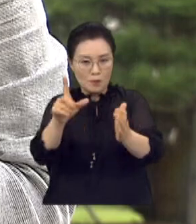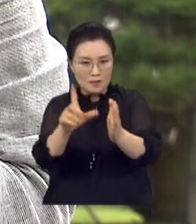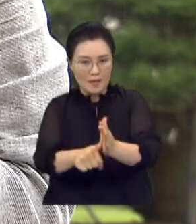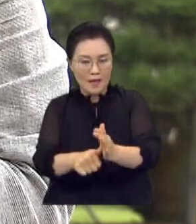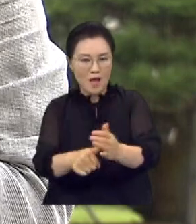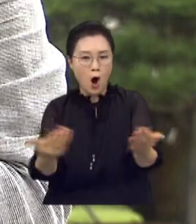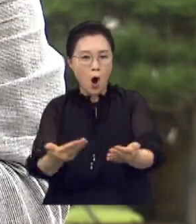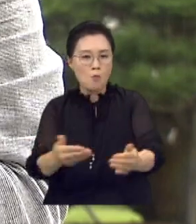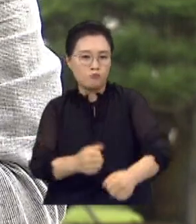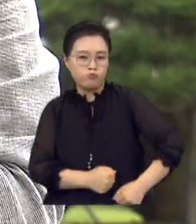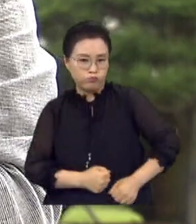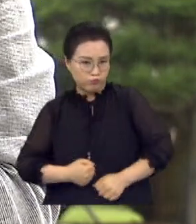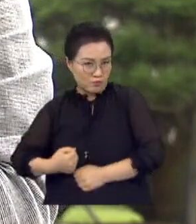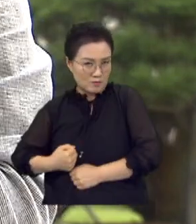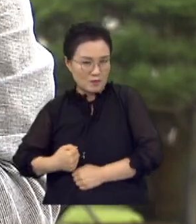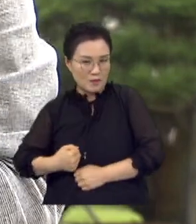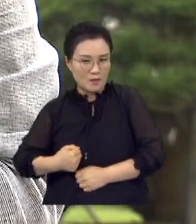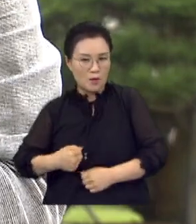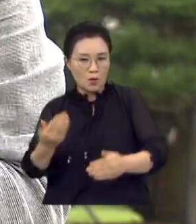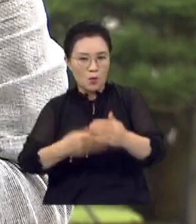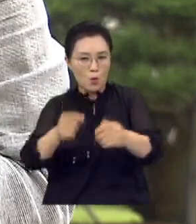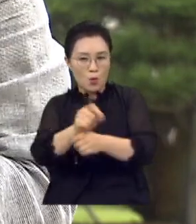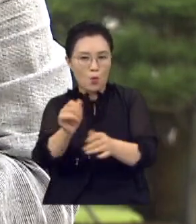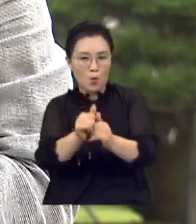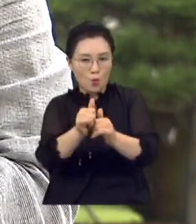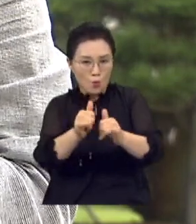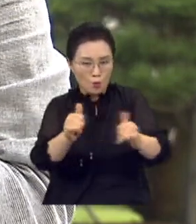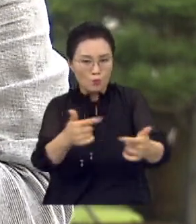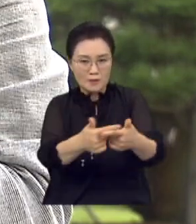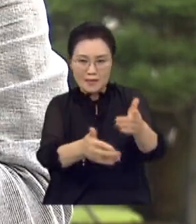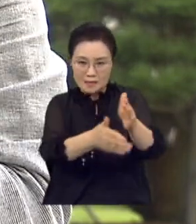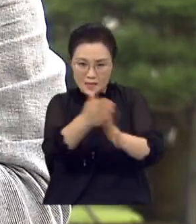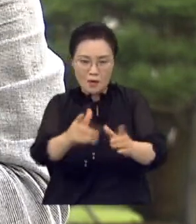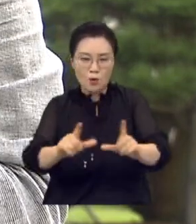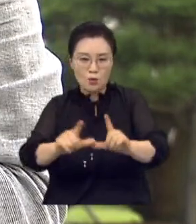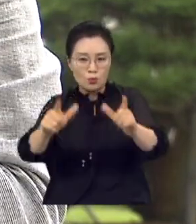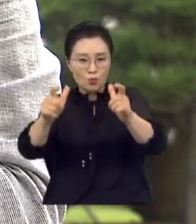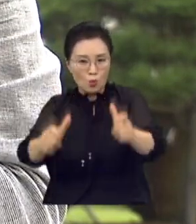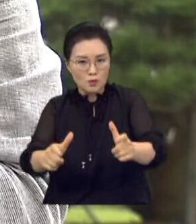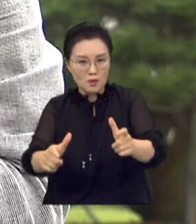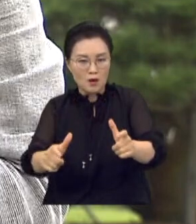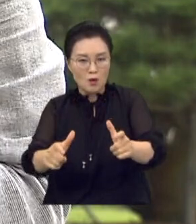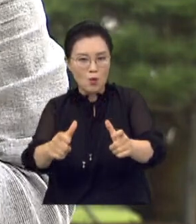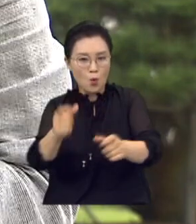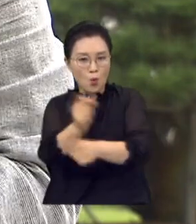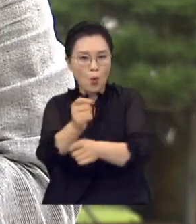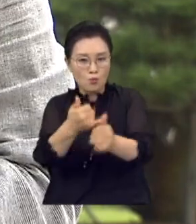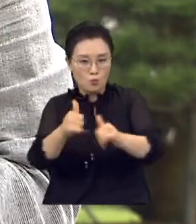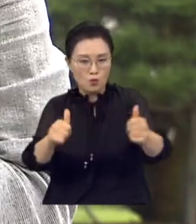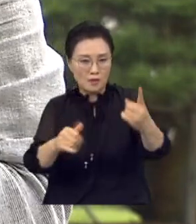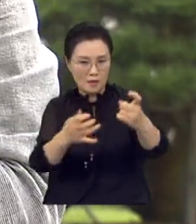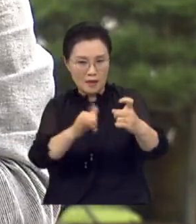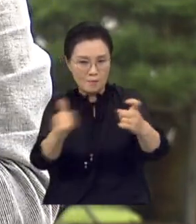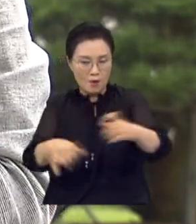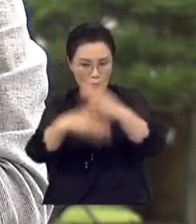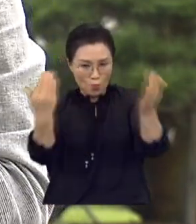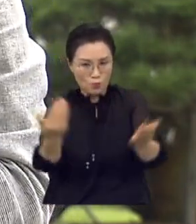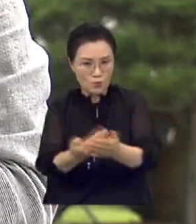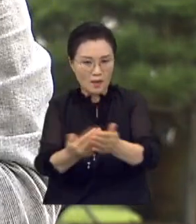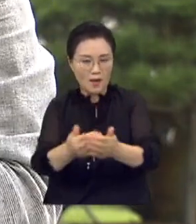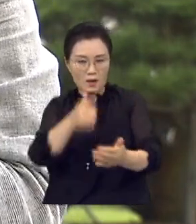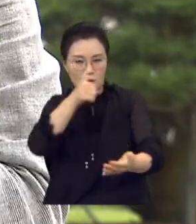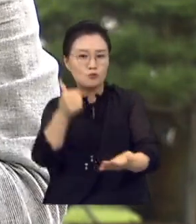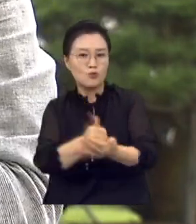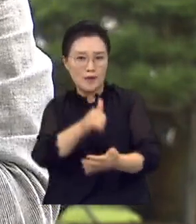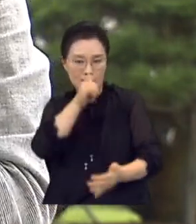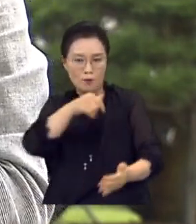업무상 과실치사 혐의로 기소된 당시 부산시와 동구청 재난 관련 부서 공무원 11명 모두에게 유죄를